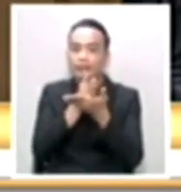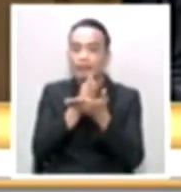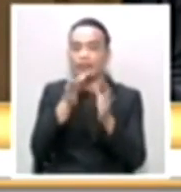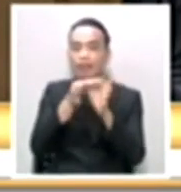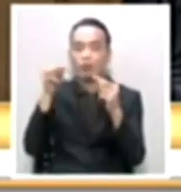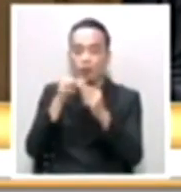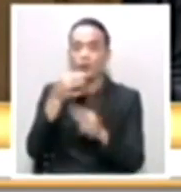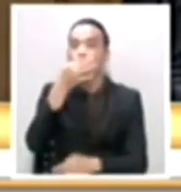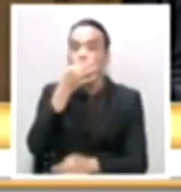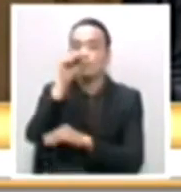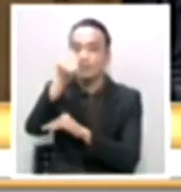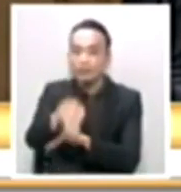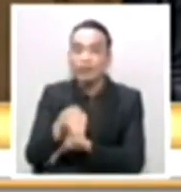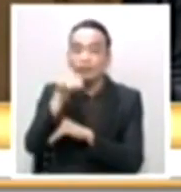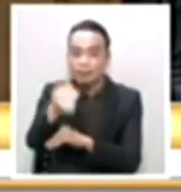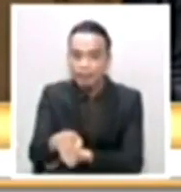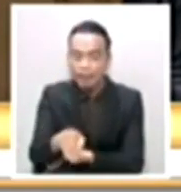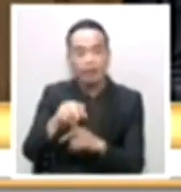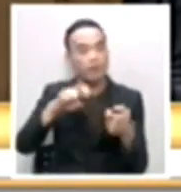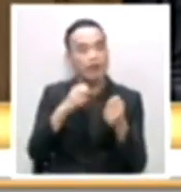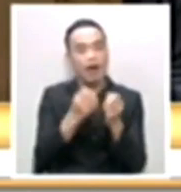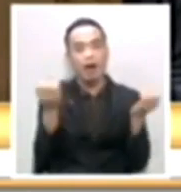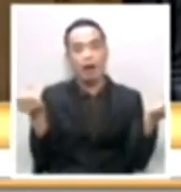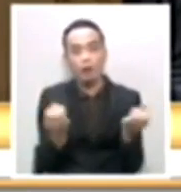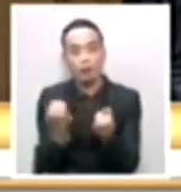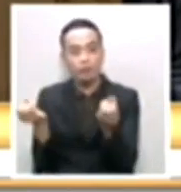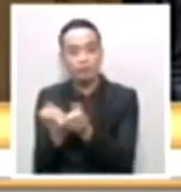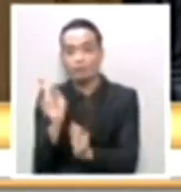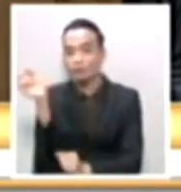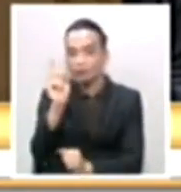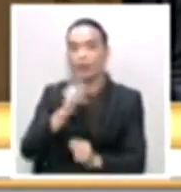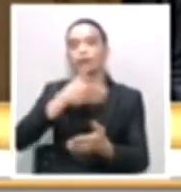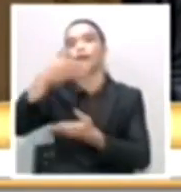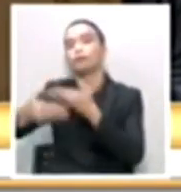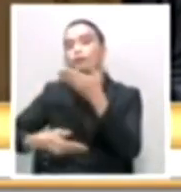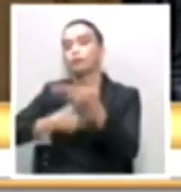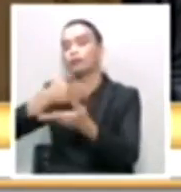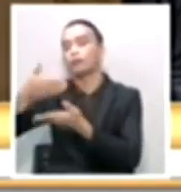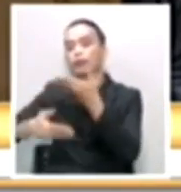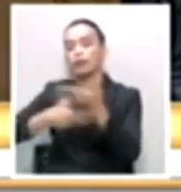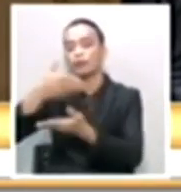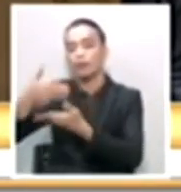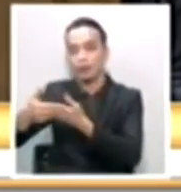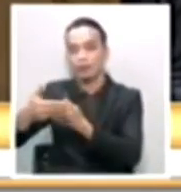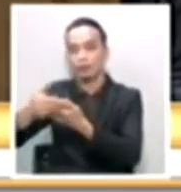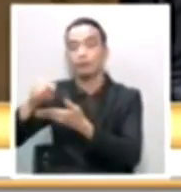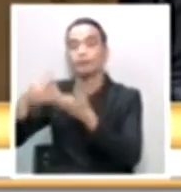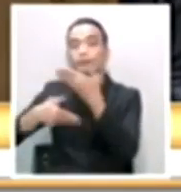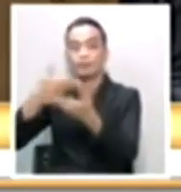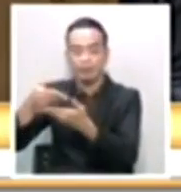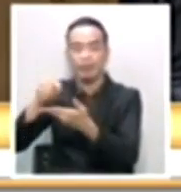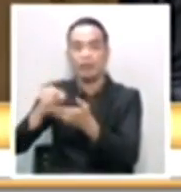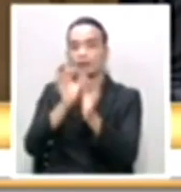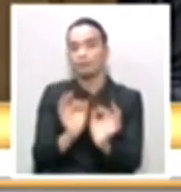ราทุกตัวนะครับจะมีปัญหาเรื่องการตลาดทั้งสิ้นนะครับสิ่งสำคัญก็คือว่าเรา